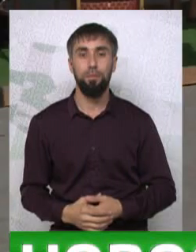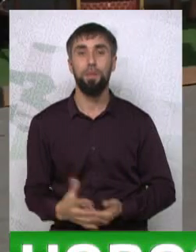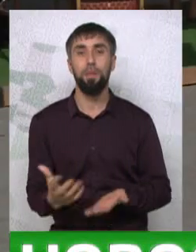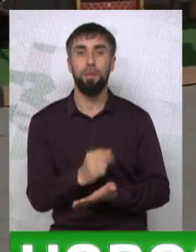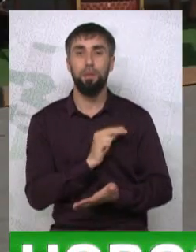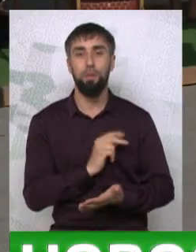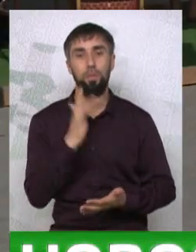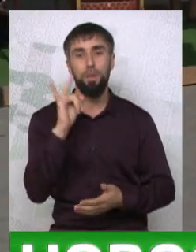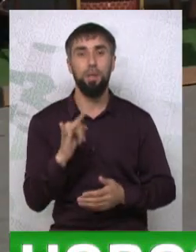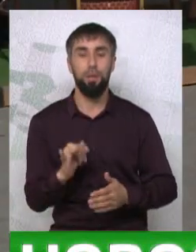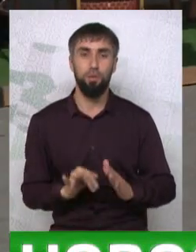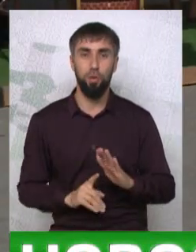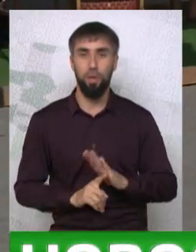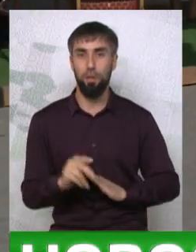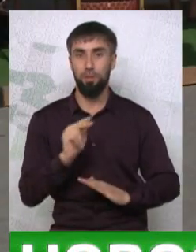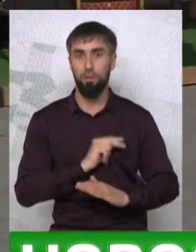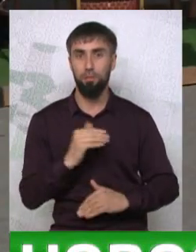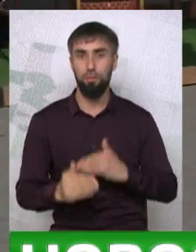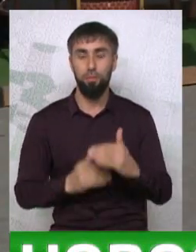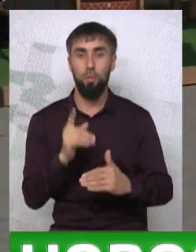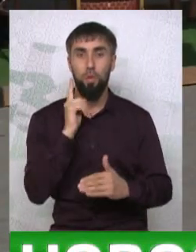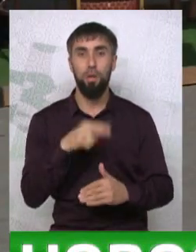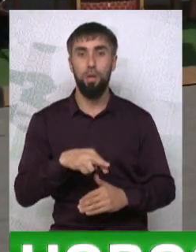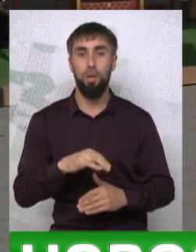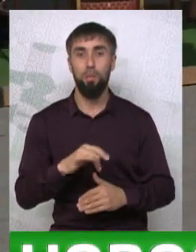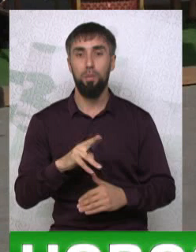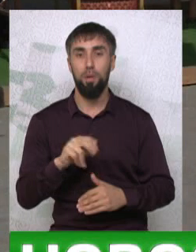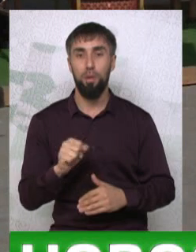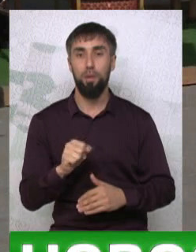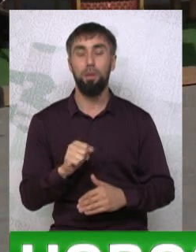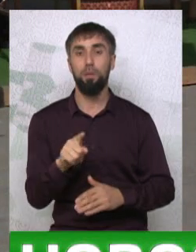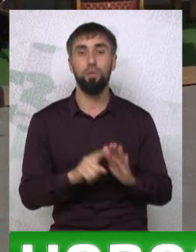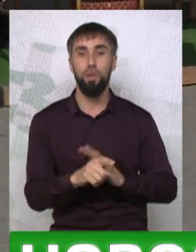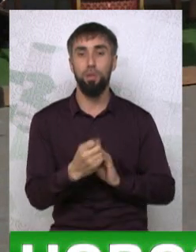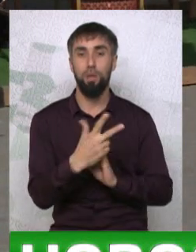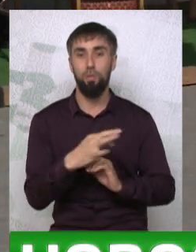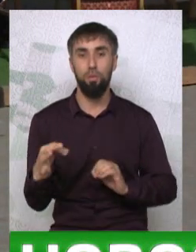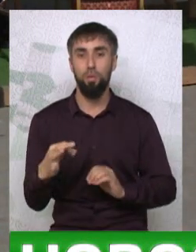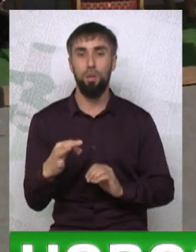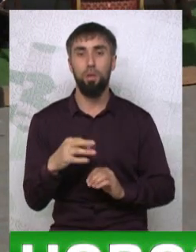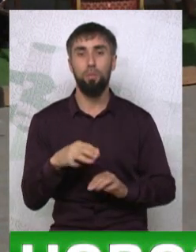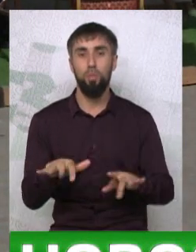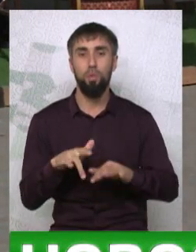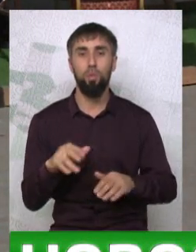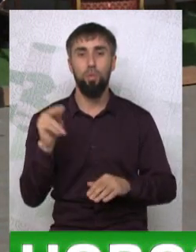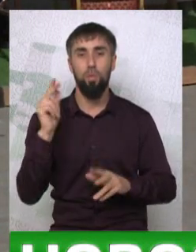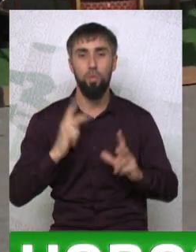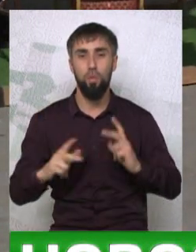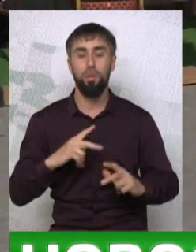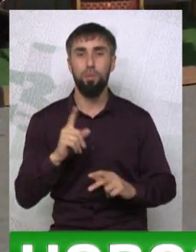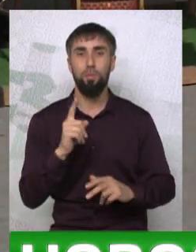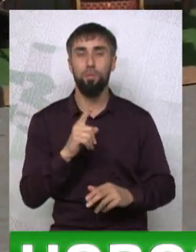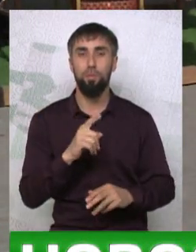Найти работу мечты и дать старт карьерной лестнице. Молодежная ярмарка вакансий стартовала в 13:00. Программист, учитель,